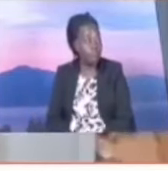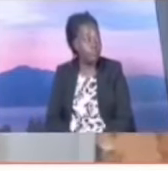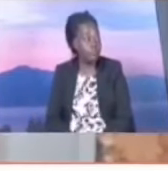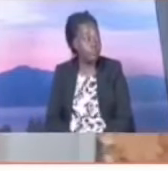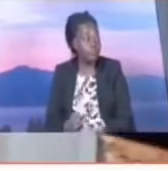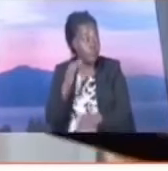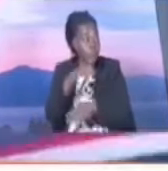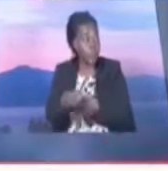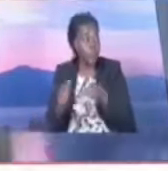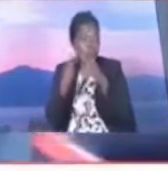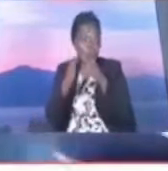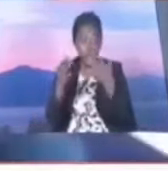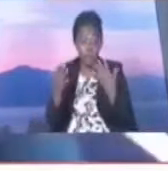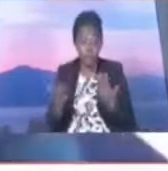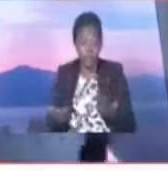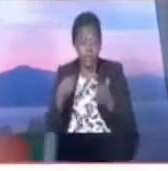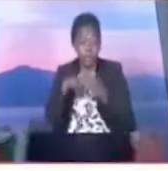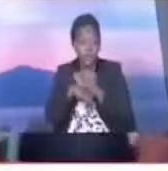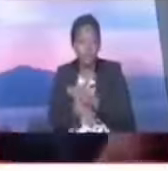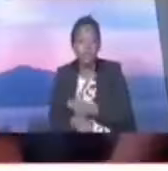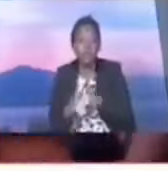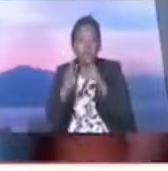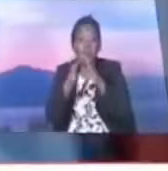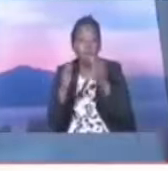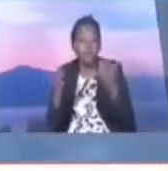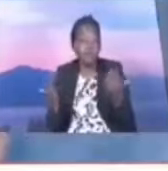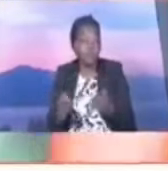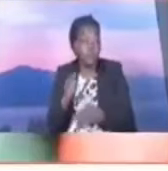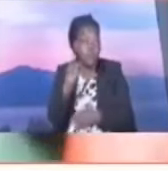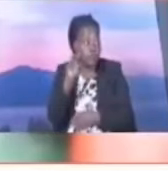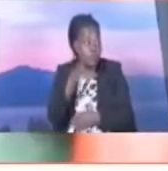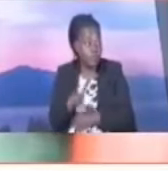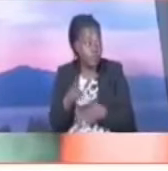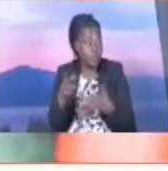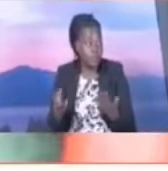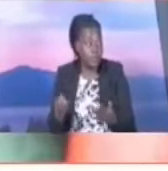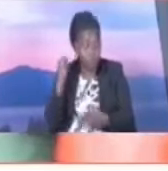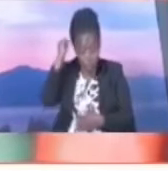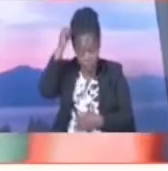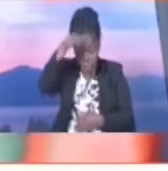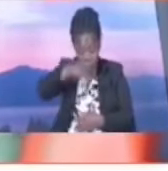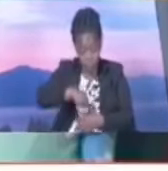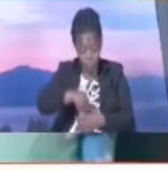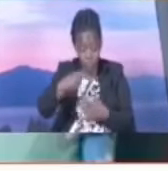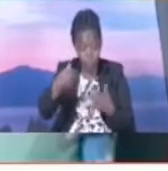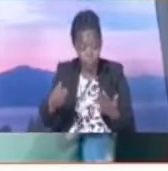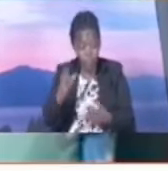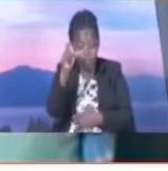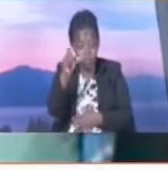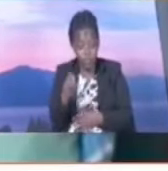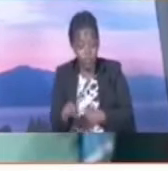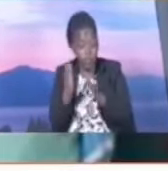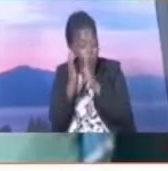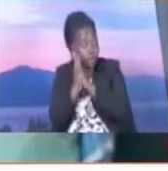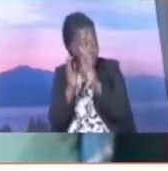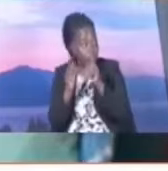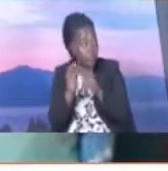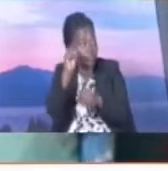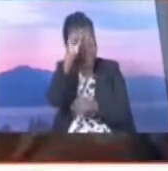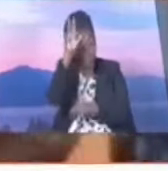Oluvaleka ennyumba gye basazeeko amakufu ne bayingira munda bwe basanze ttivi nini nga bagibise bulangete nga mulimu n'omuntu yeebase